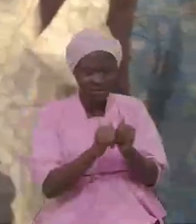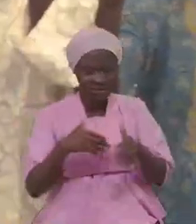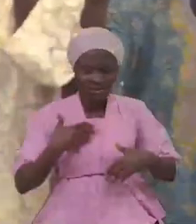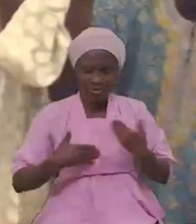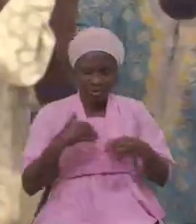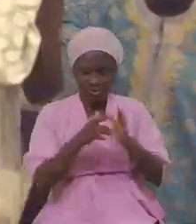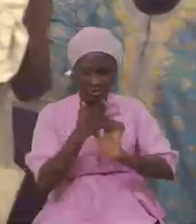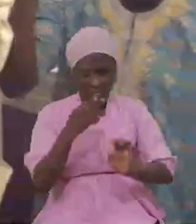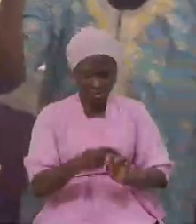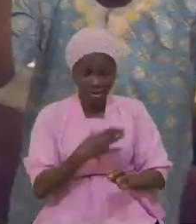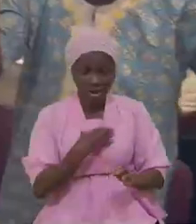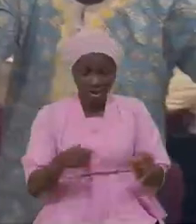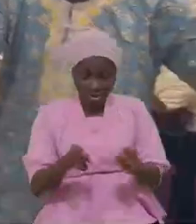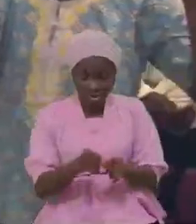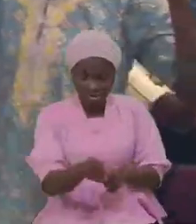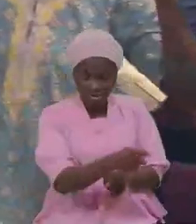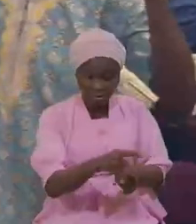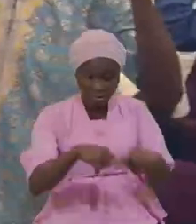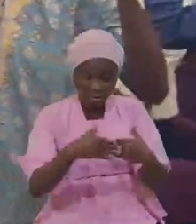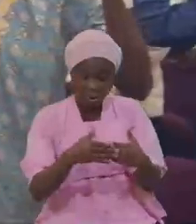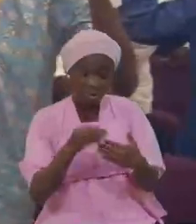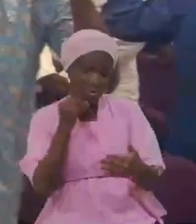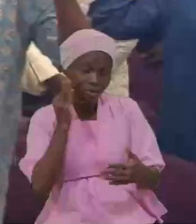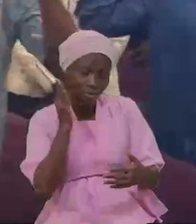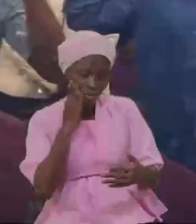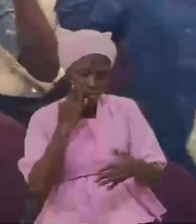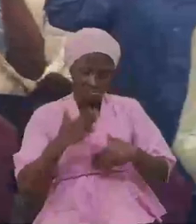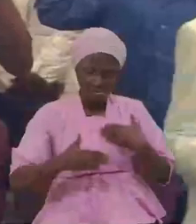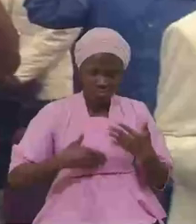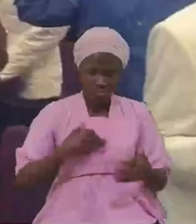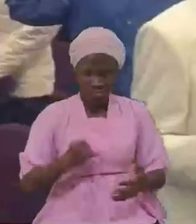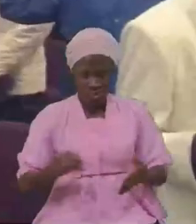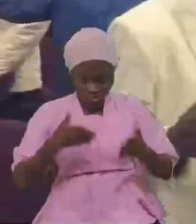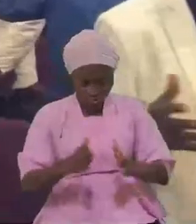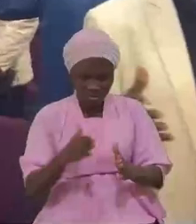ils rentrent chez eux se réjouissant, que les promesses de Dieu